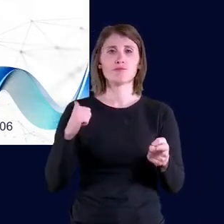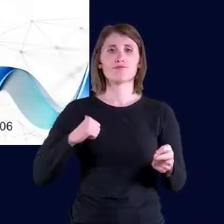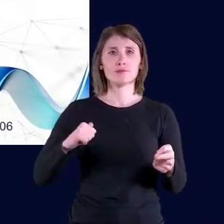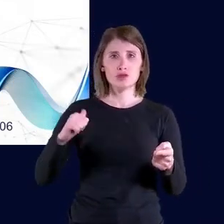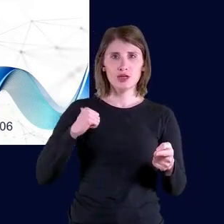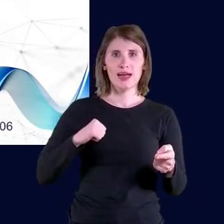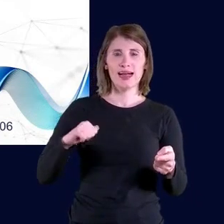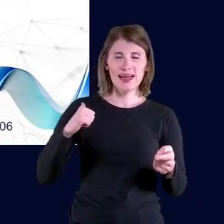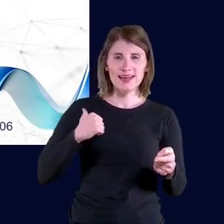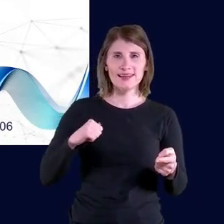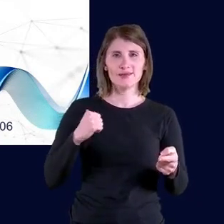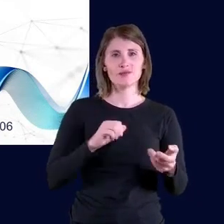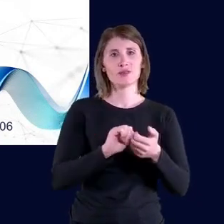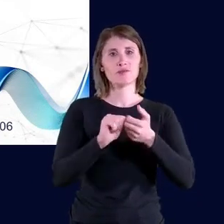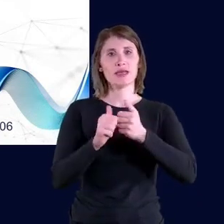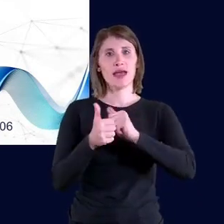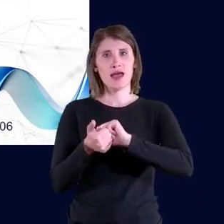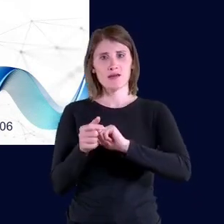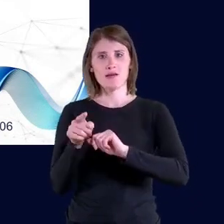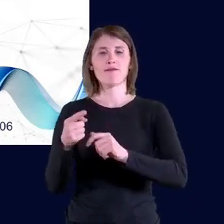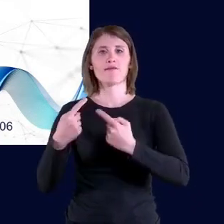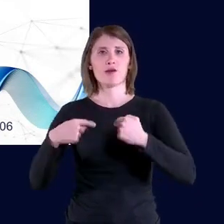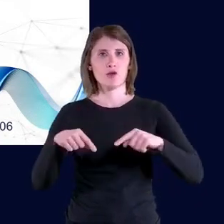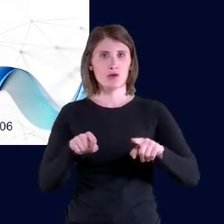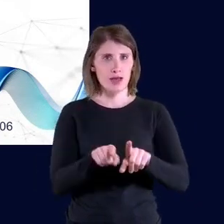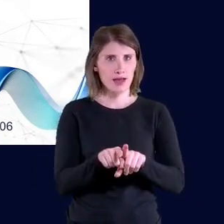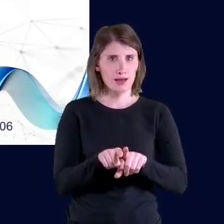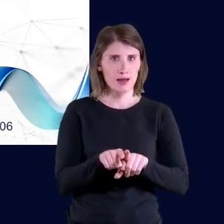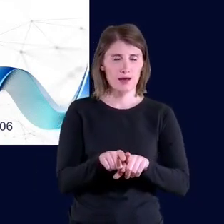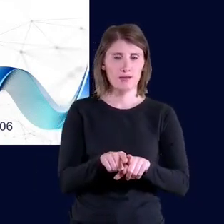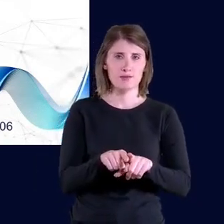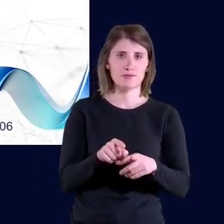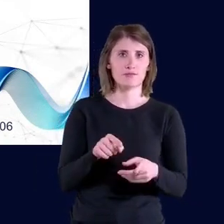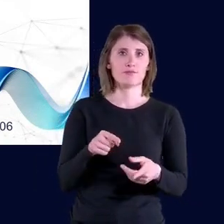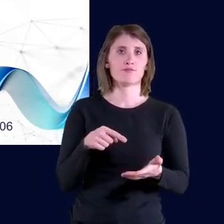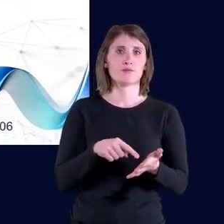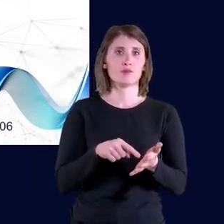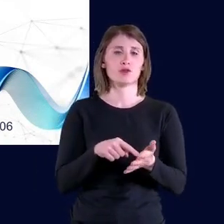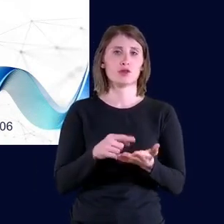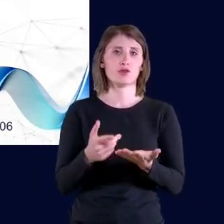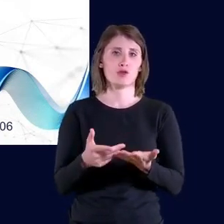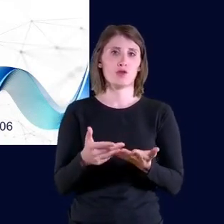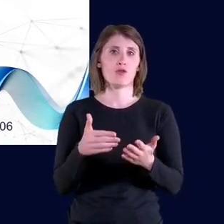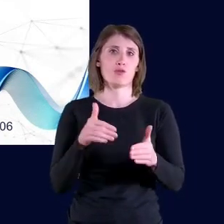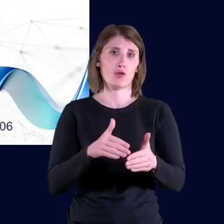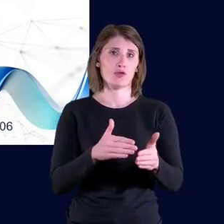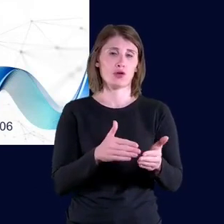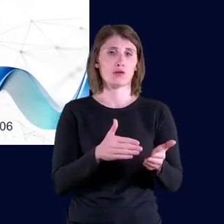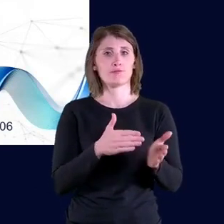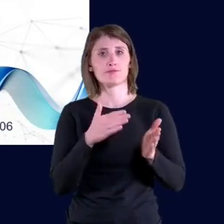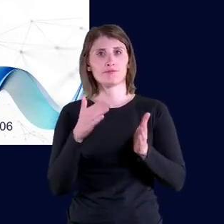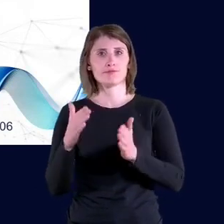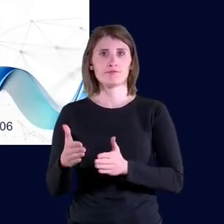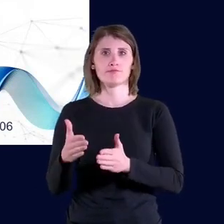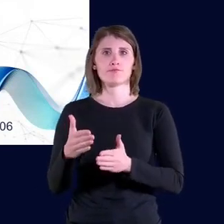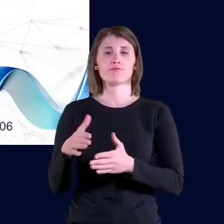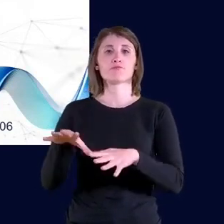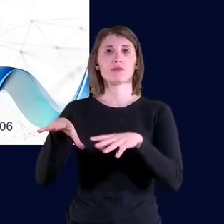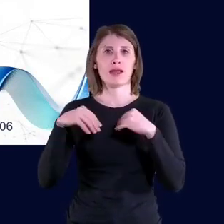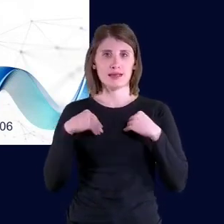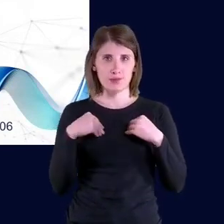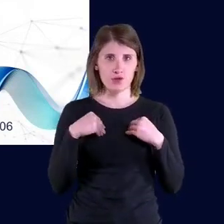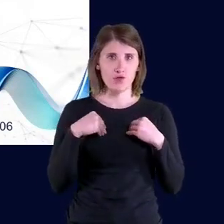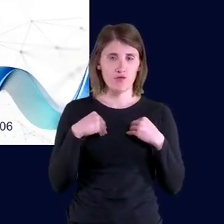przechodzi do stanu do wykonania i taka czynność może zostać następnie zaakceptowana